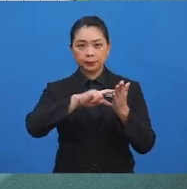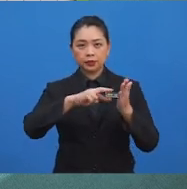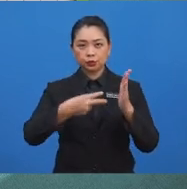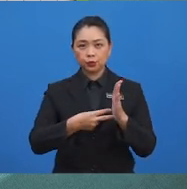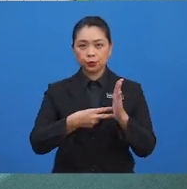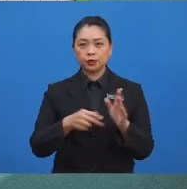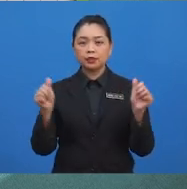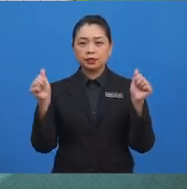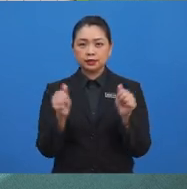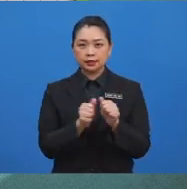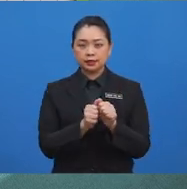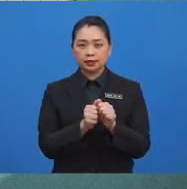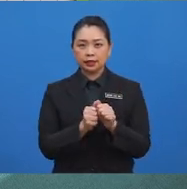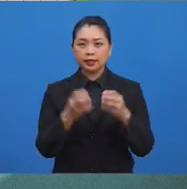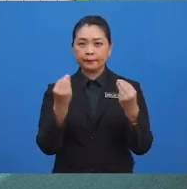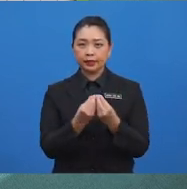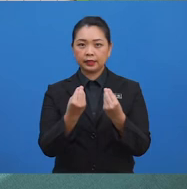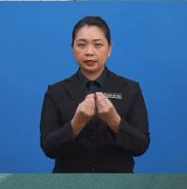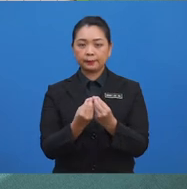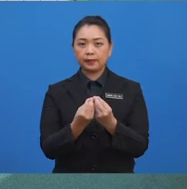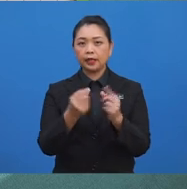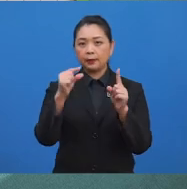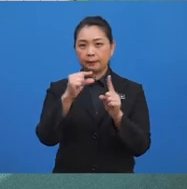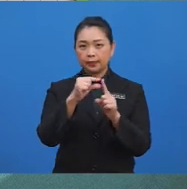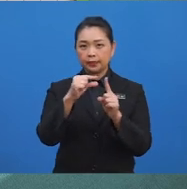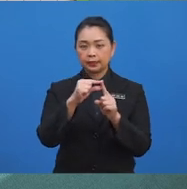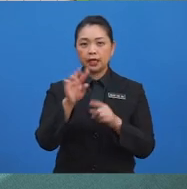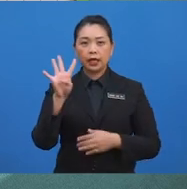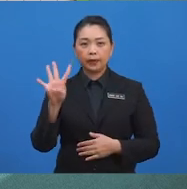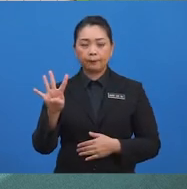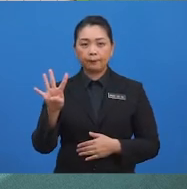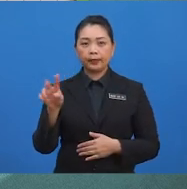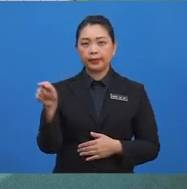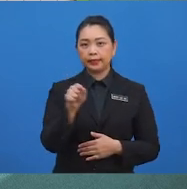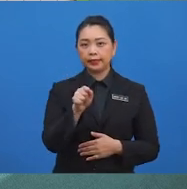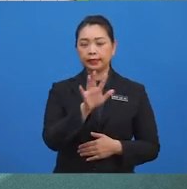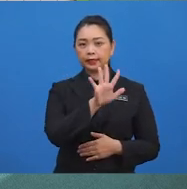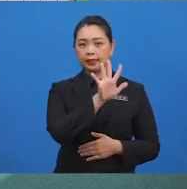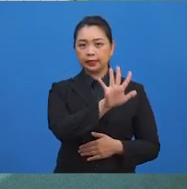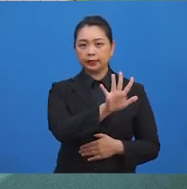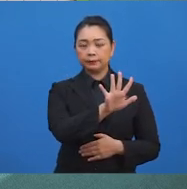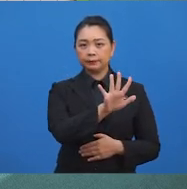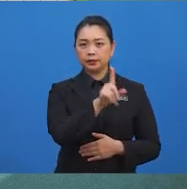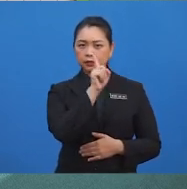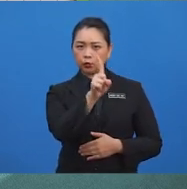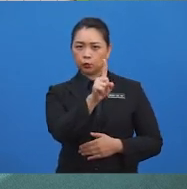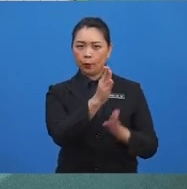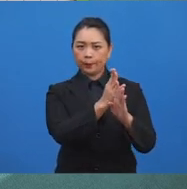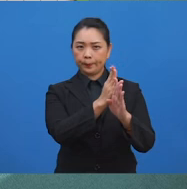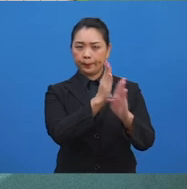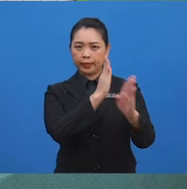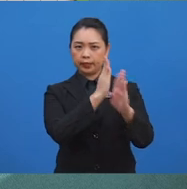dengan bilangan perkataan empat hingga lima perkataan sebagai